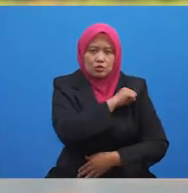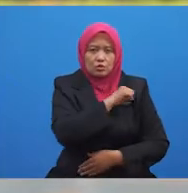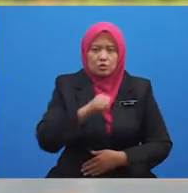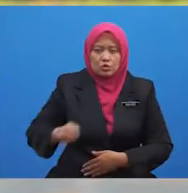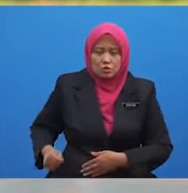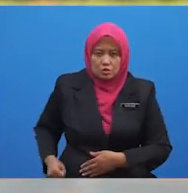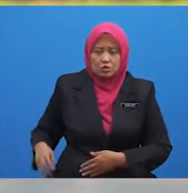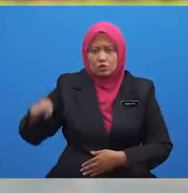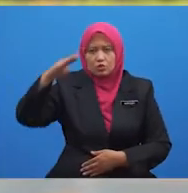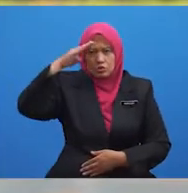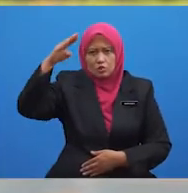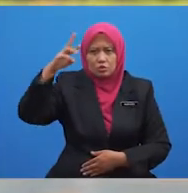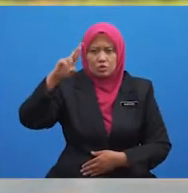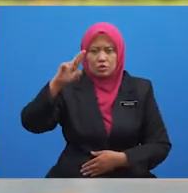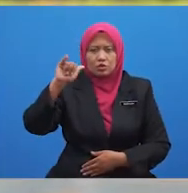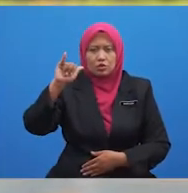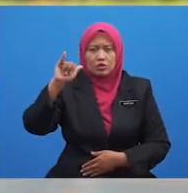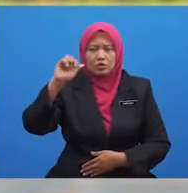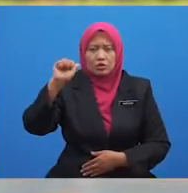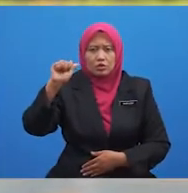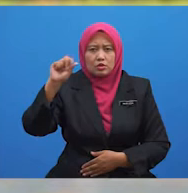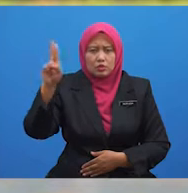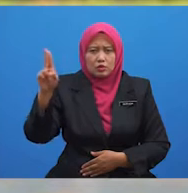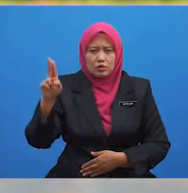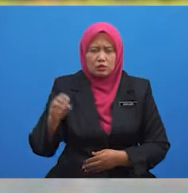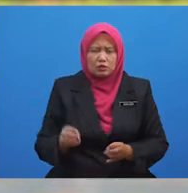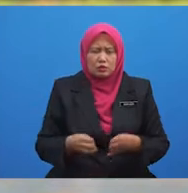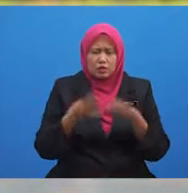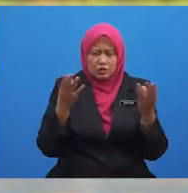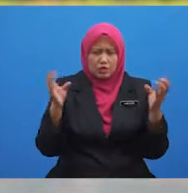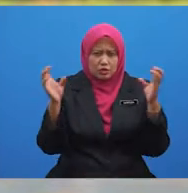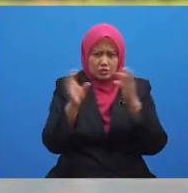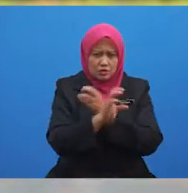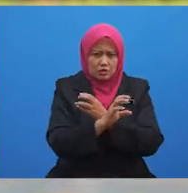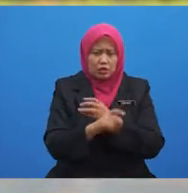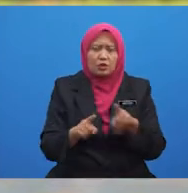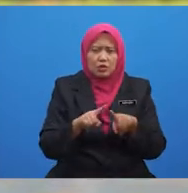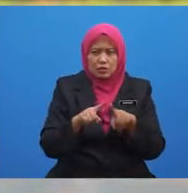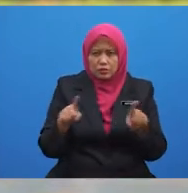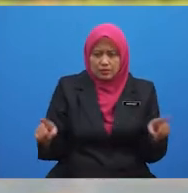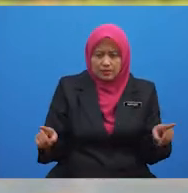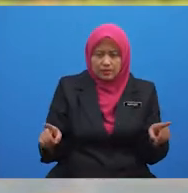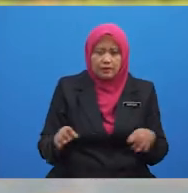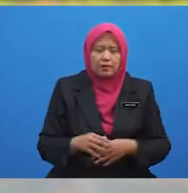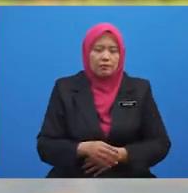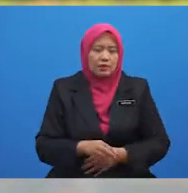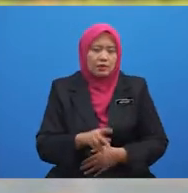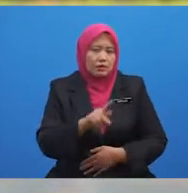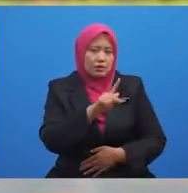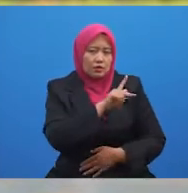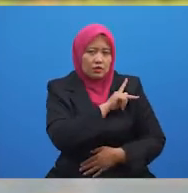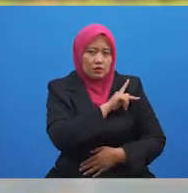Riau menghadapi pelbagai cabaran, namun ia tidak mematahkan semangat pemimpin dan rakyat Johor